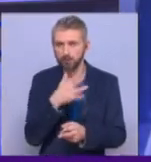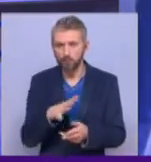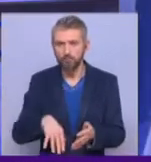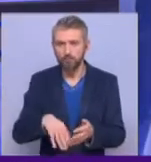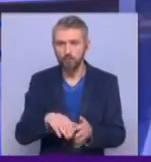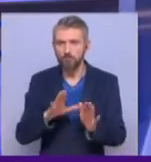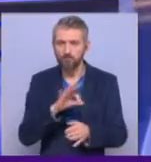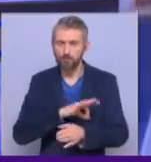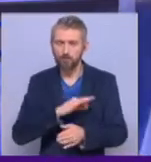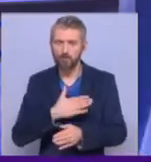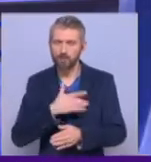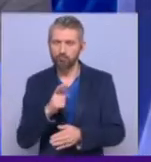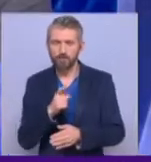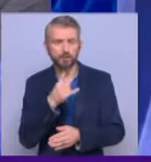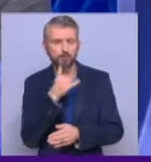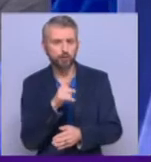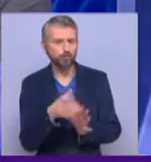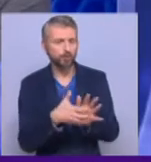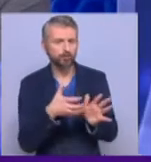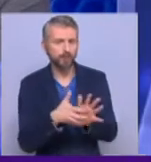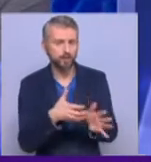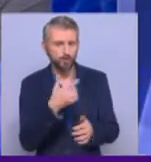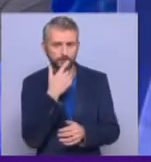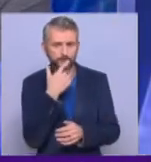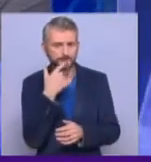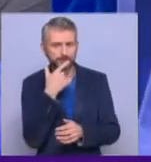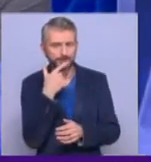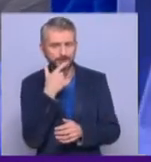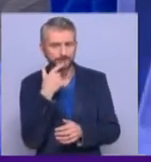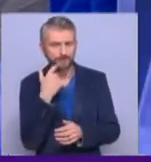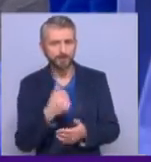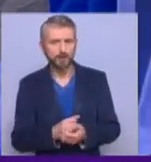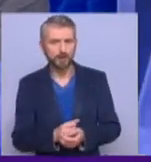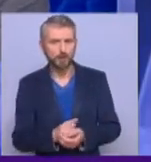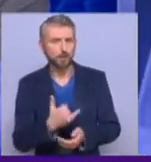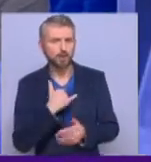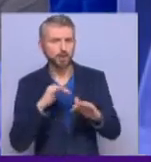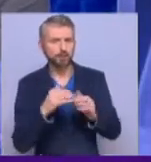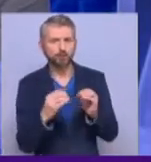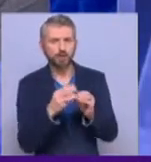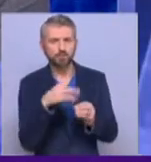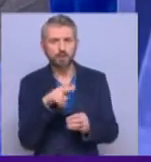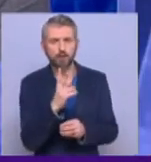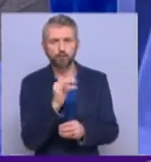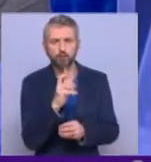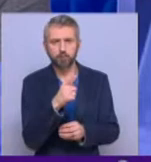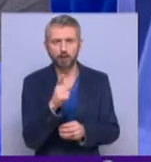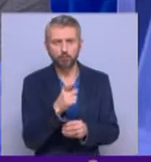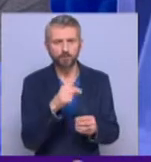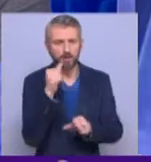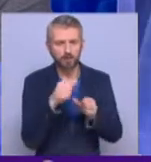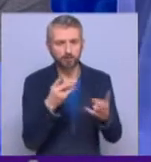рахунок нашого газу? Не можемо, його недостатньо. Угу. У нас мінімум 10 мільярдів кубів газу в рік